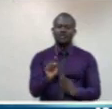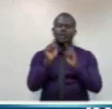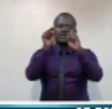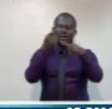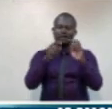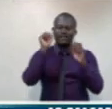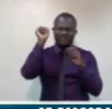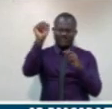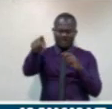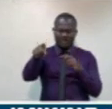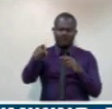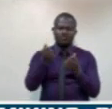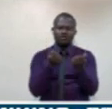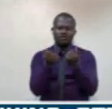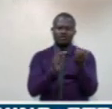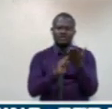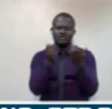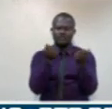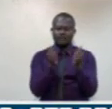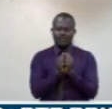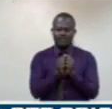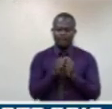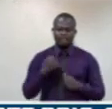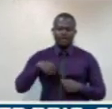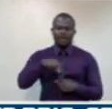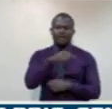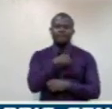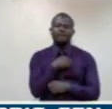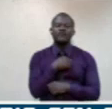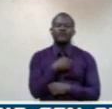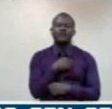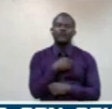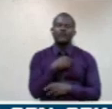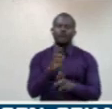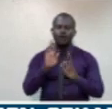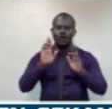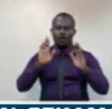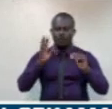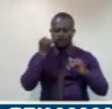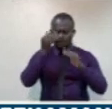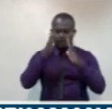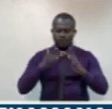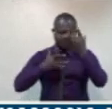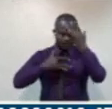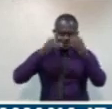ni kure cyane no gutereza imodoka. Kiteze ko uyu murwayi yarembye cyane